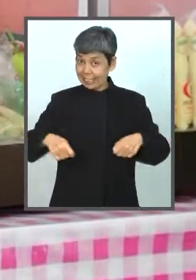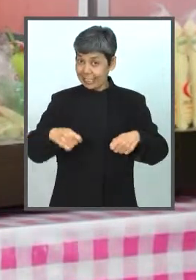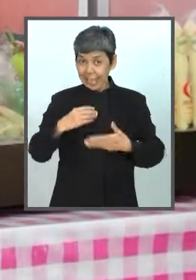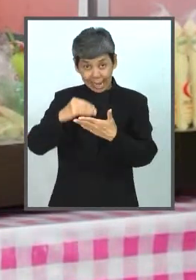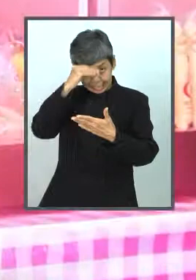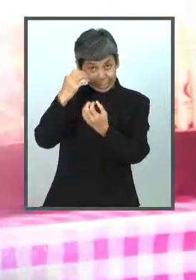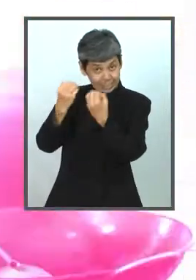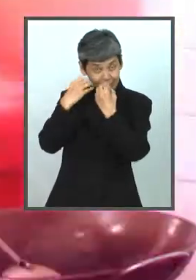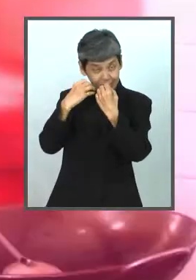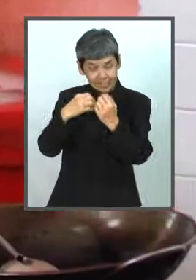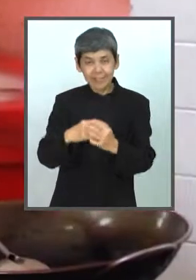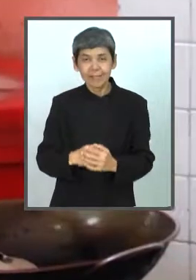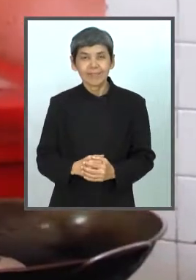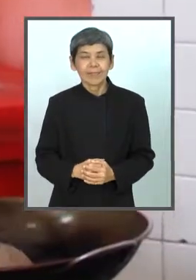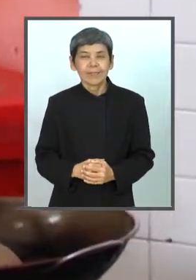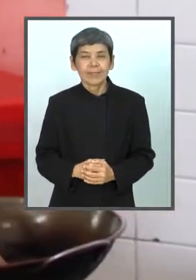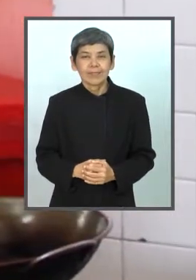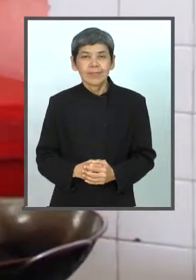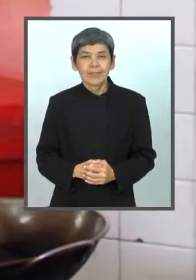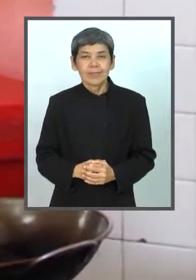ย พร้อมเรียนรู้มากเลยค่ะ